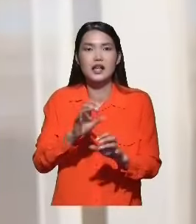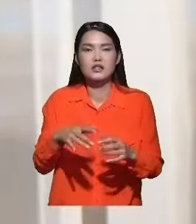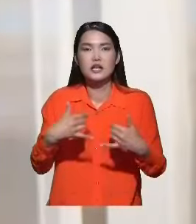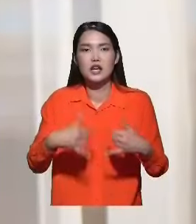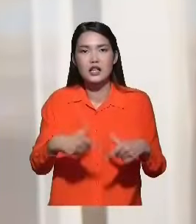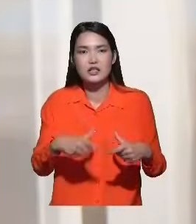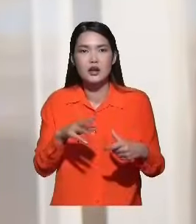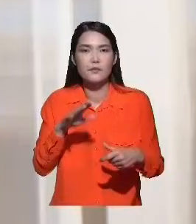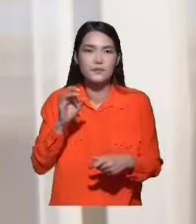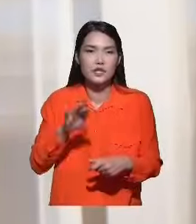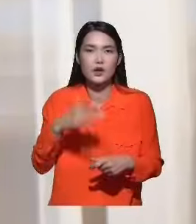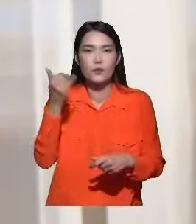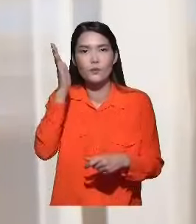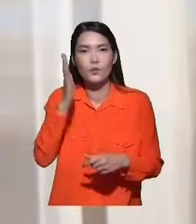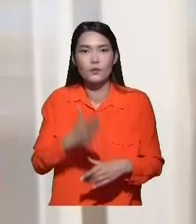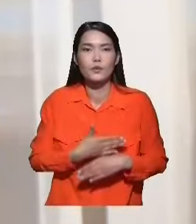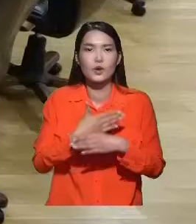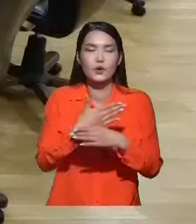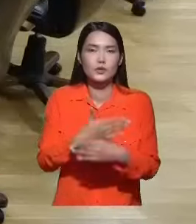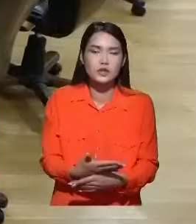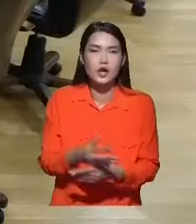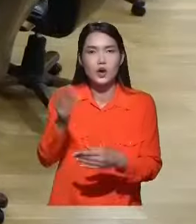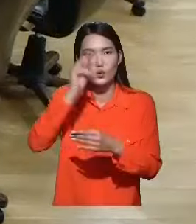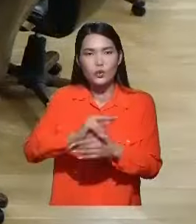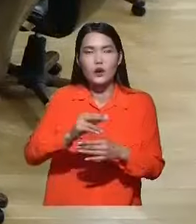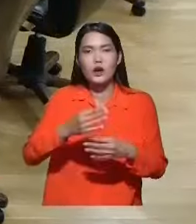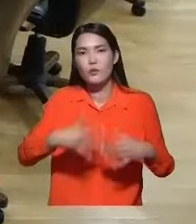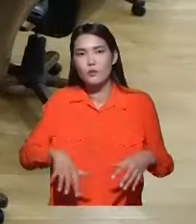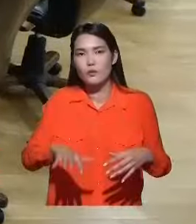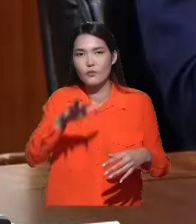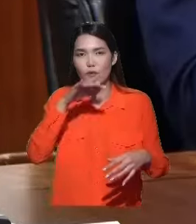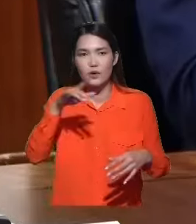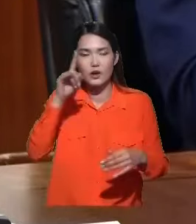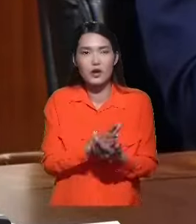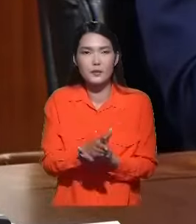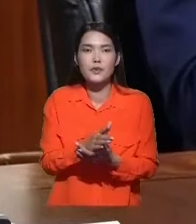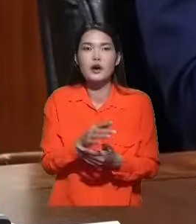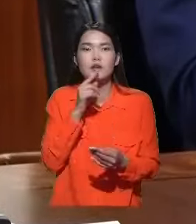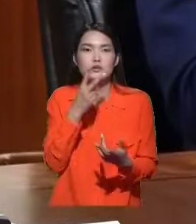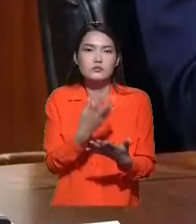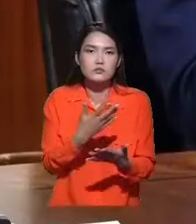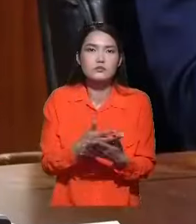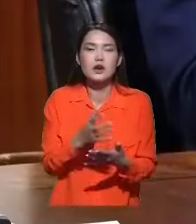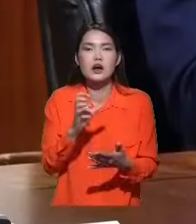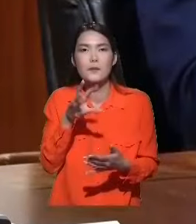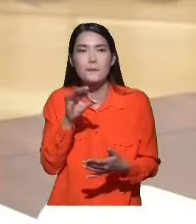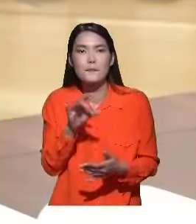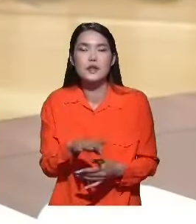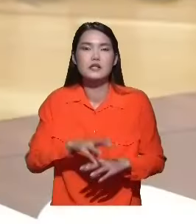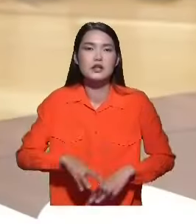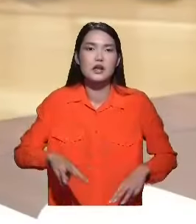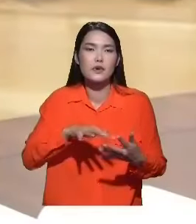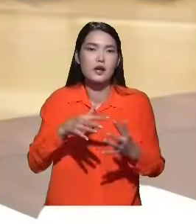и тестов, и в будущем помочь им наверстать упущенное время. Также премьер коснулся эпизоотической ситуации. Министерству